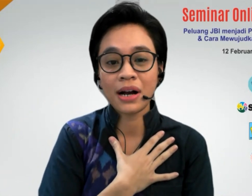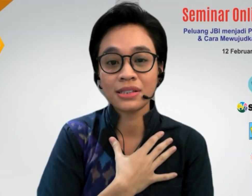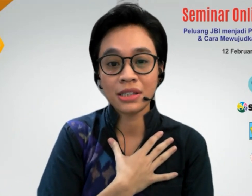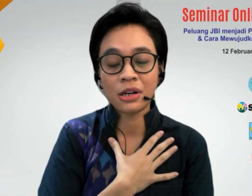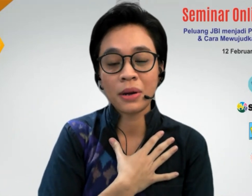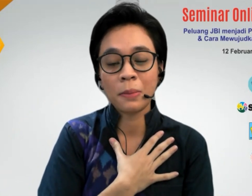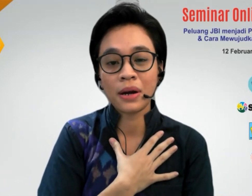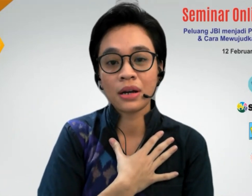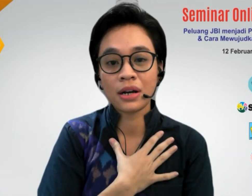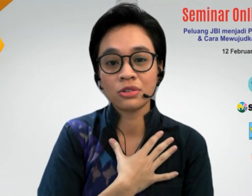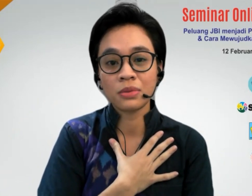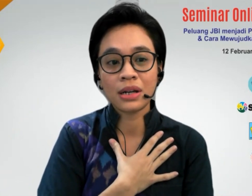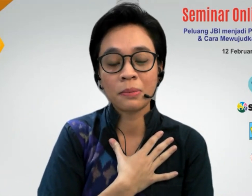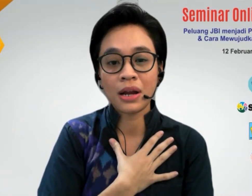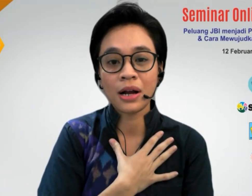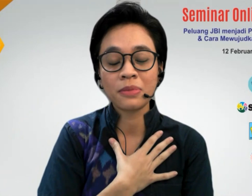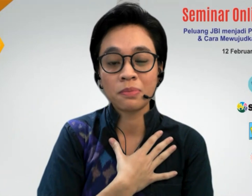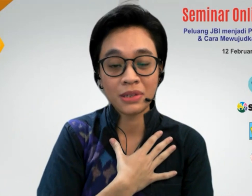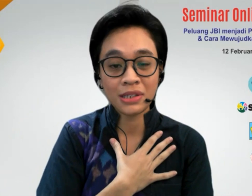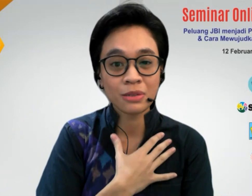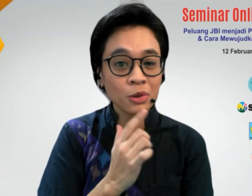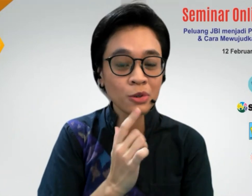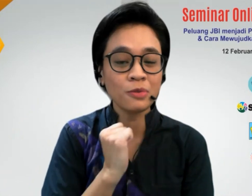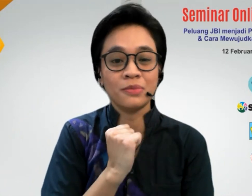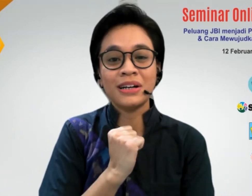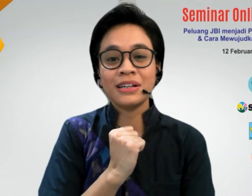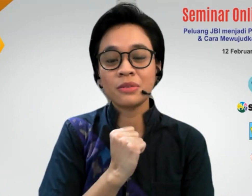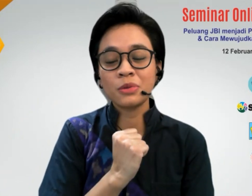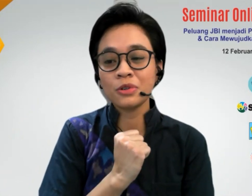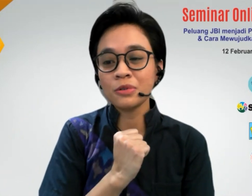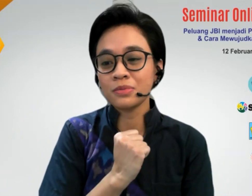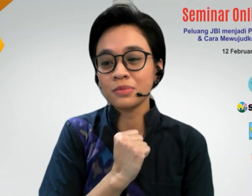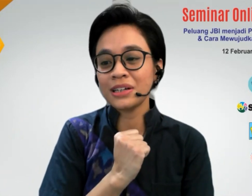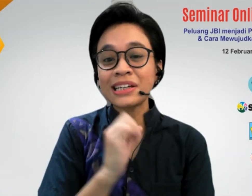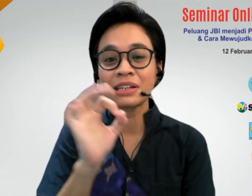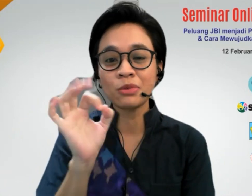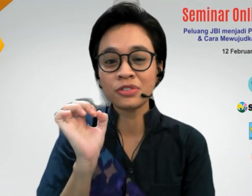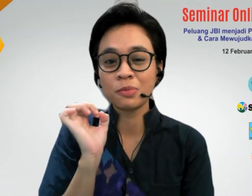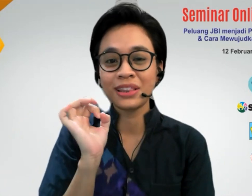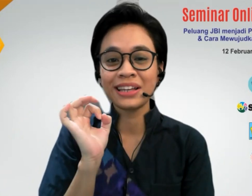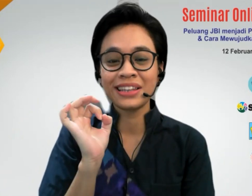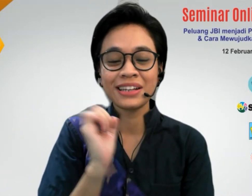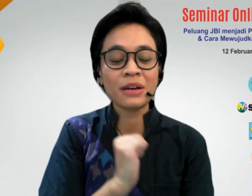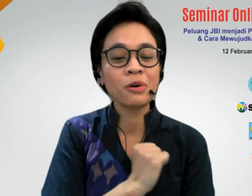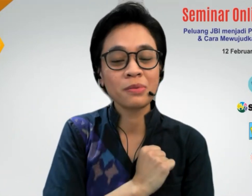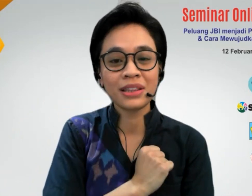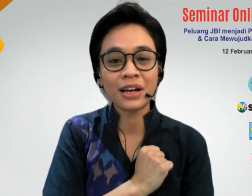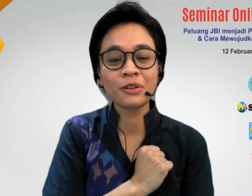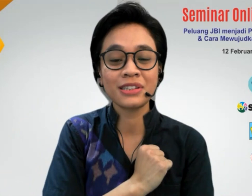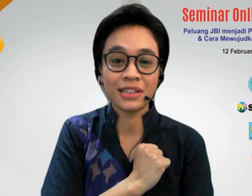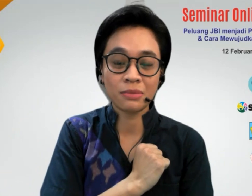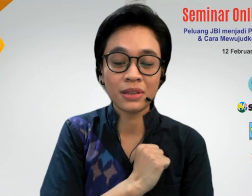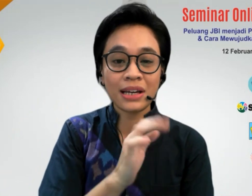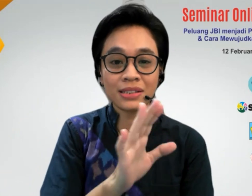ucapkan terima kasih kepada para narasumber dari penanggap Tapi sebelum sebelum diremove Spotlite nya saya mau